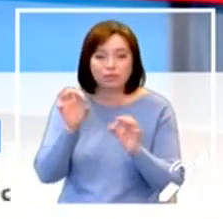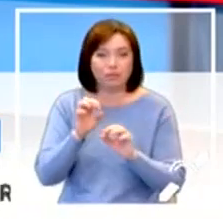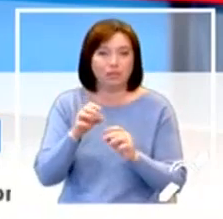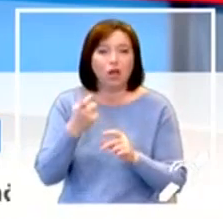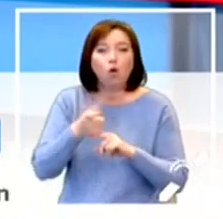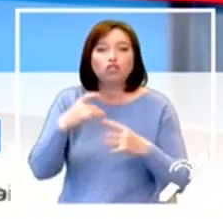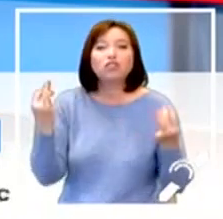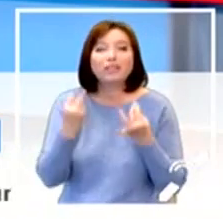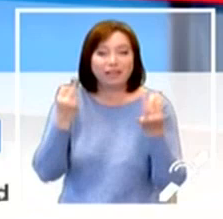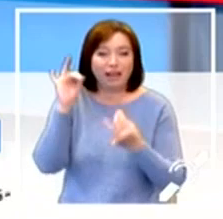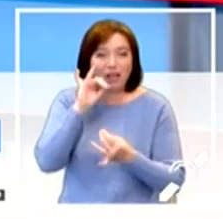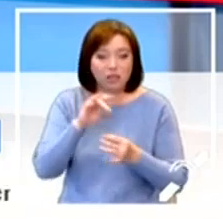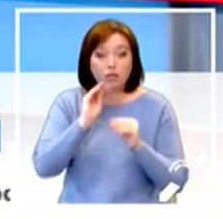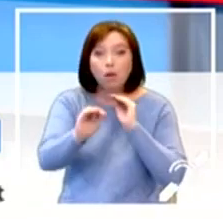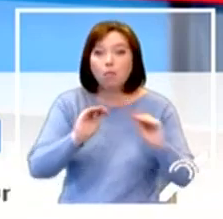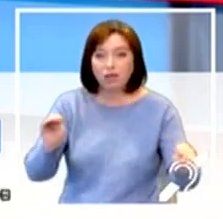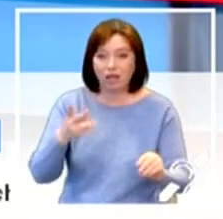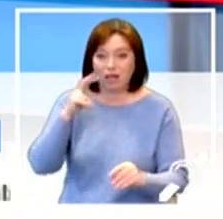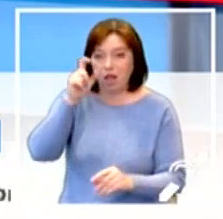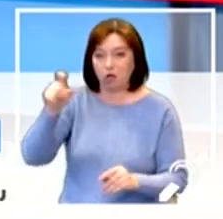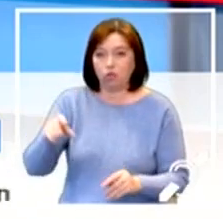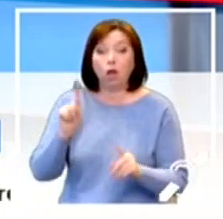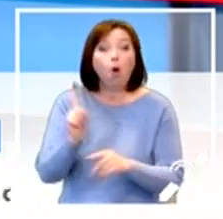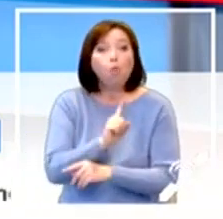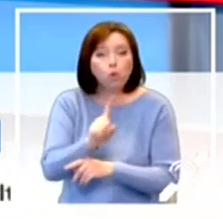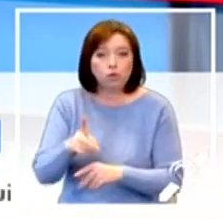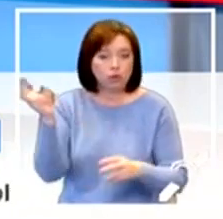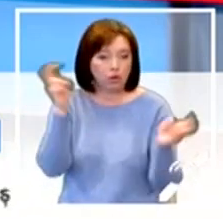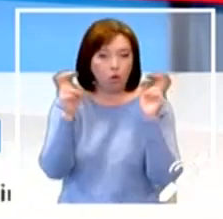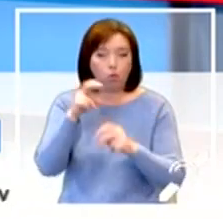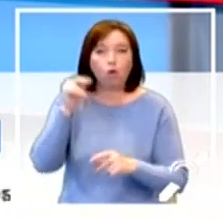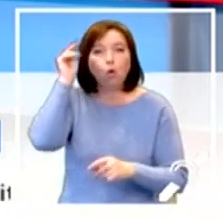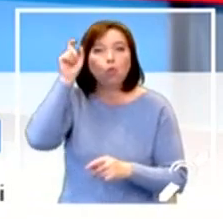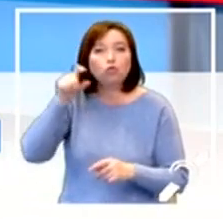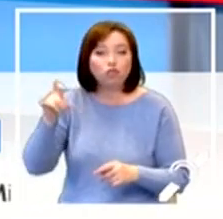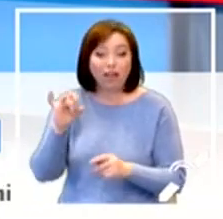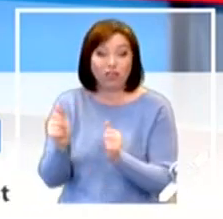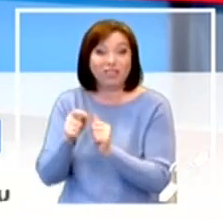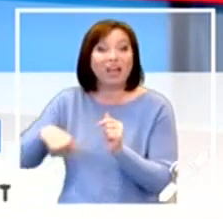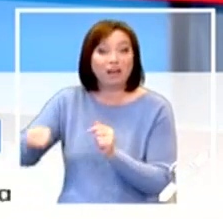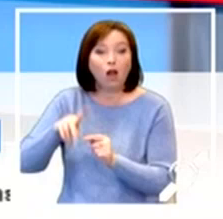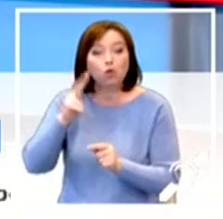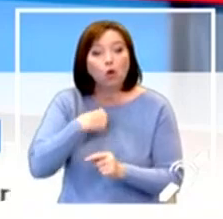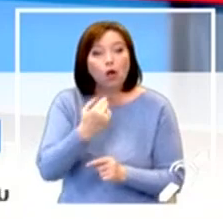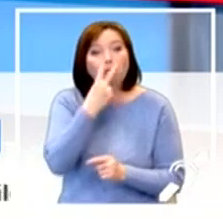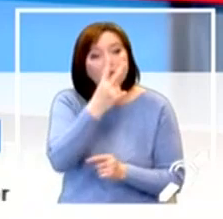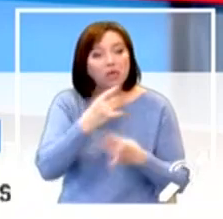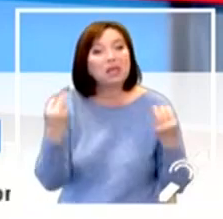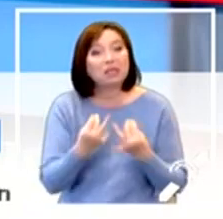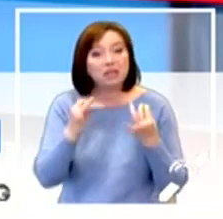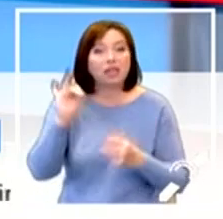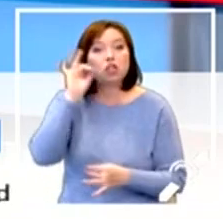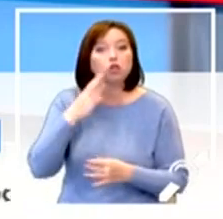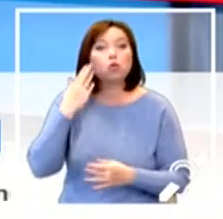ale neamului și le-a expus publicului. Muzeul este vizitat de toți elevii din regiune care își doresc colecție deosebită a